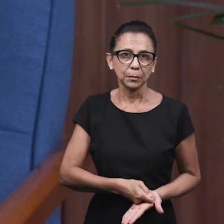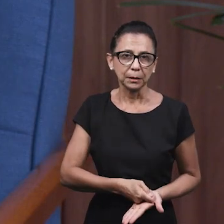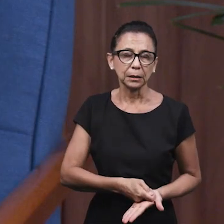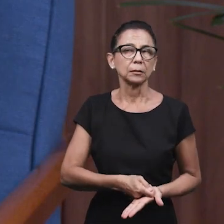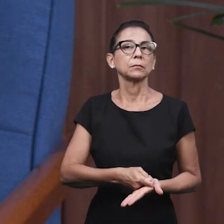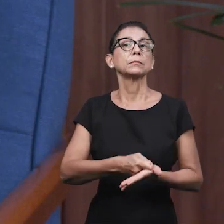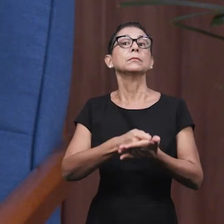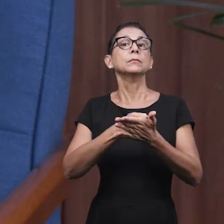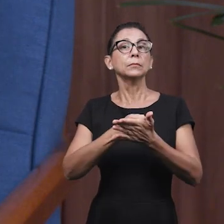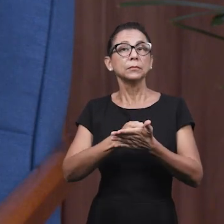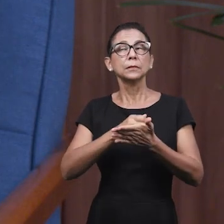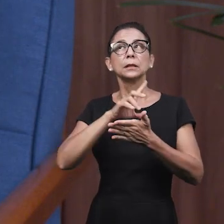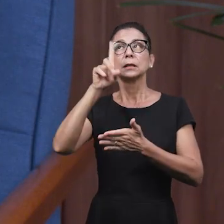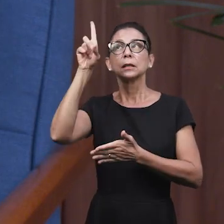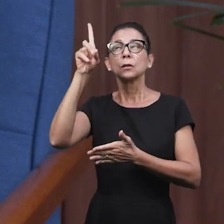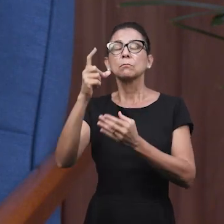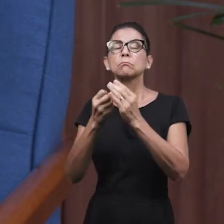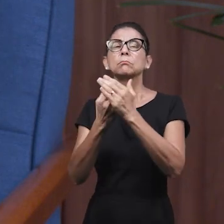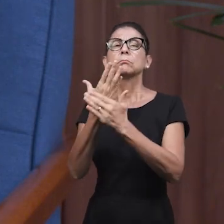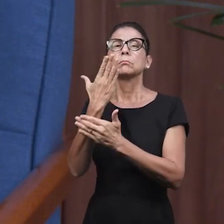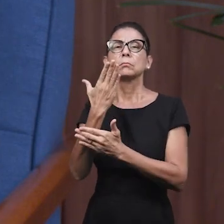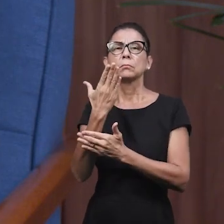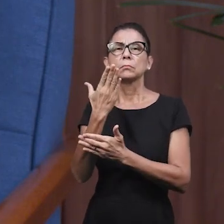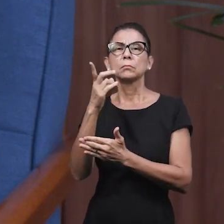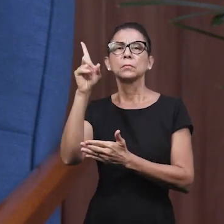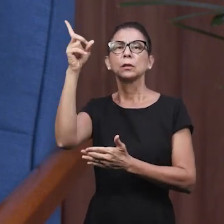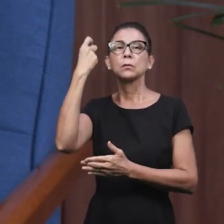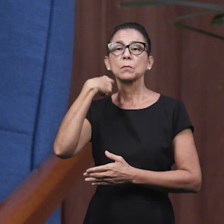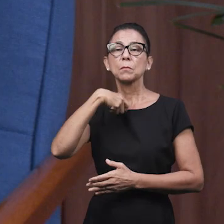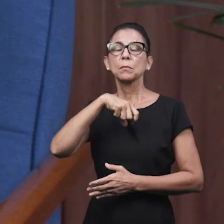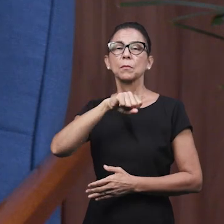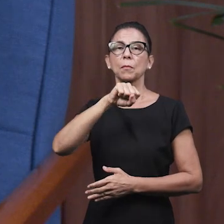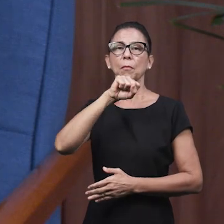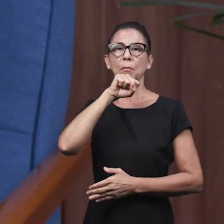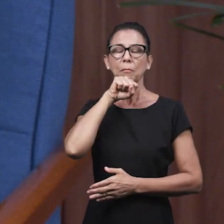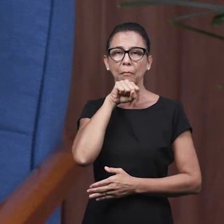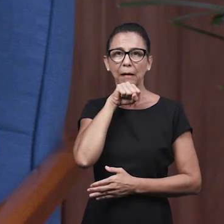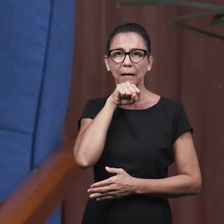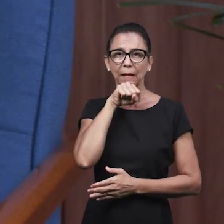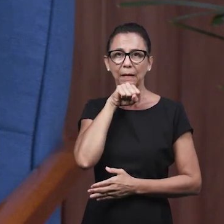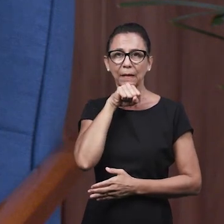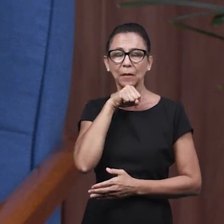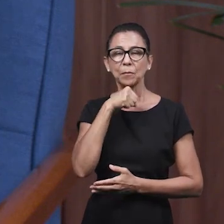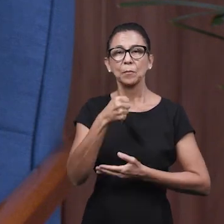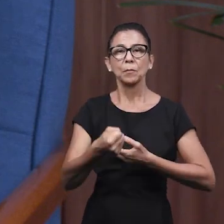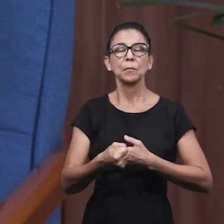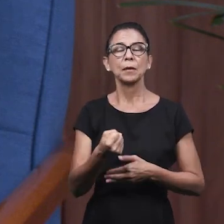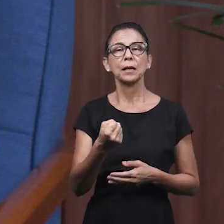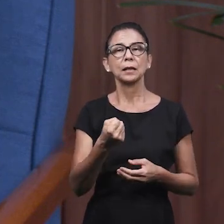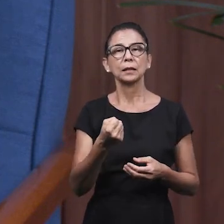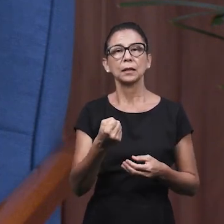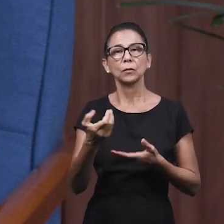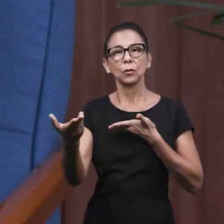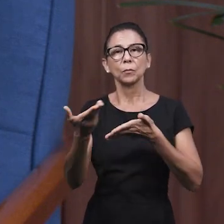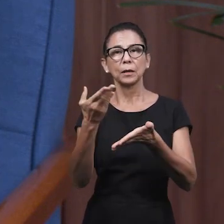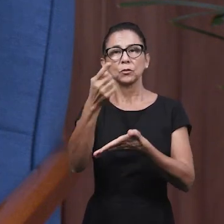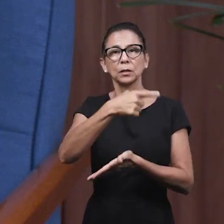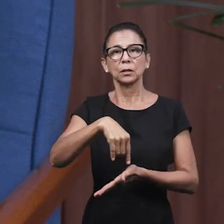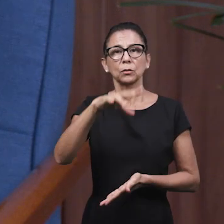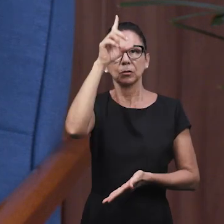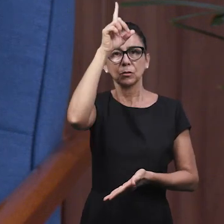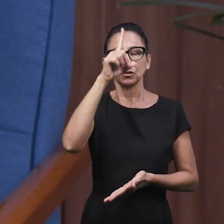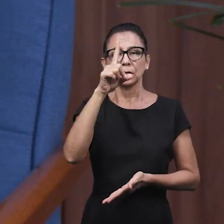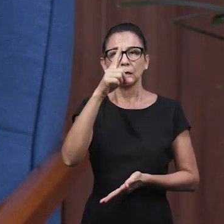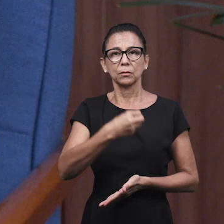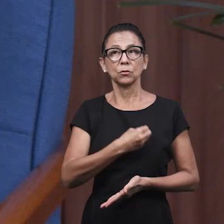salut, le projet qui a été créé par Dieu le Père pour donner à l'être humain l'opportunité